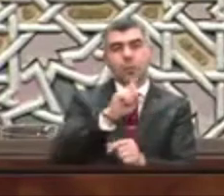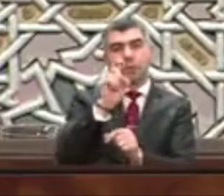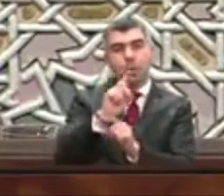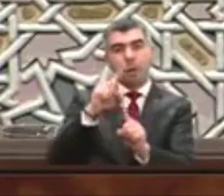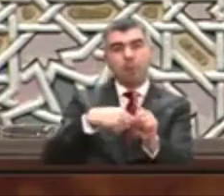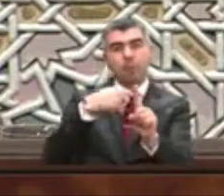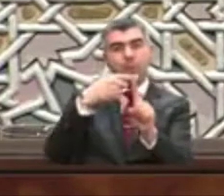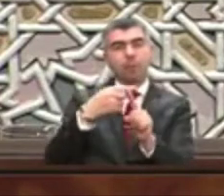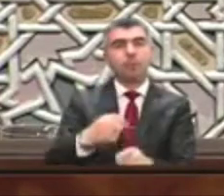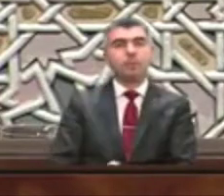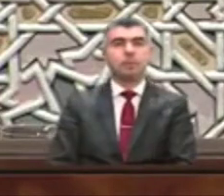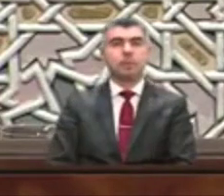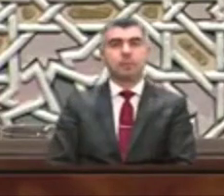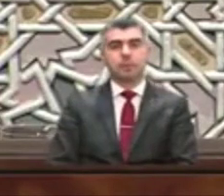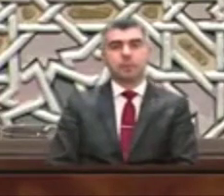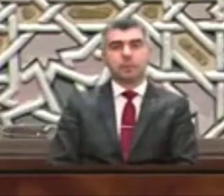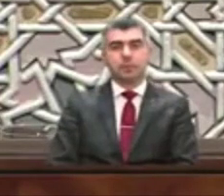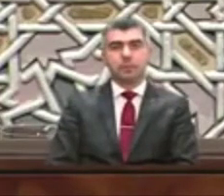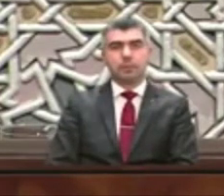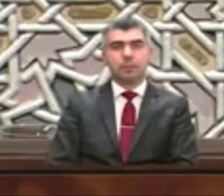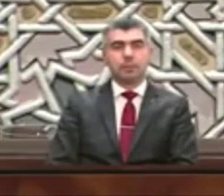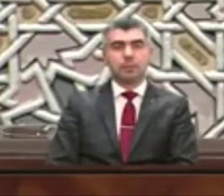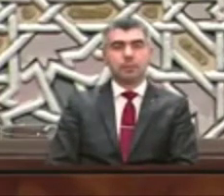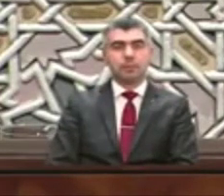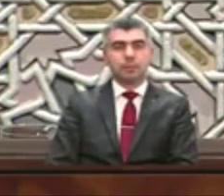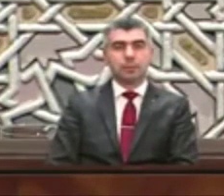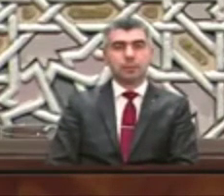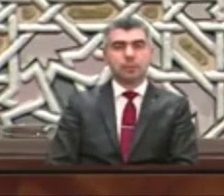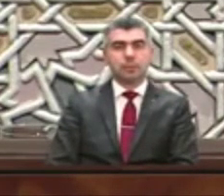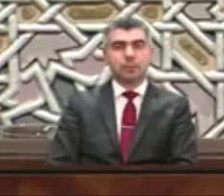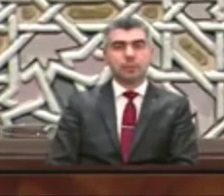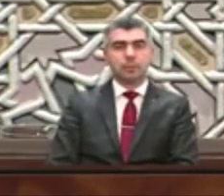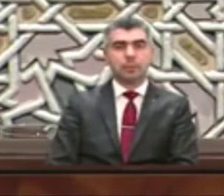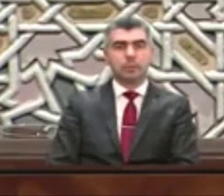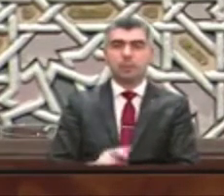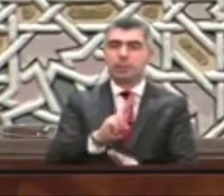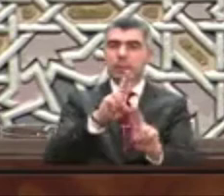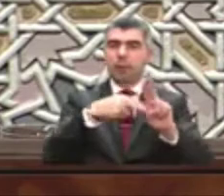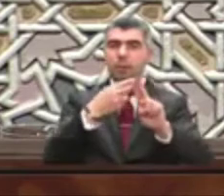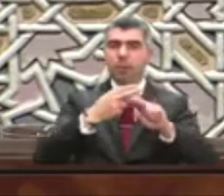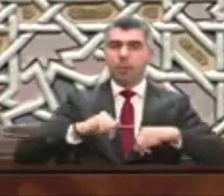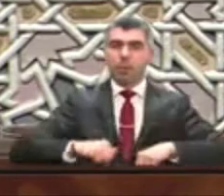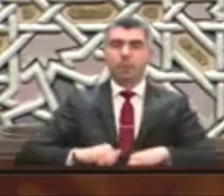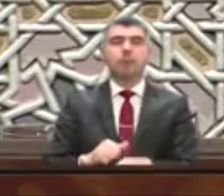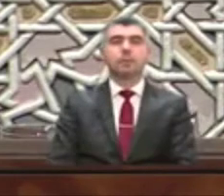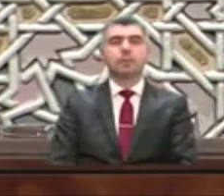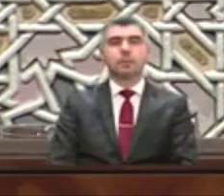الموضوع؟ تعقيب إضافي آخر لا يبدو. تفضلوا سيد الوزير لكم الكلمة.